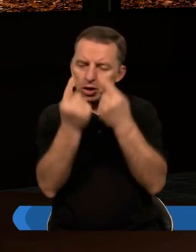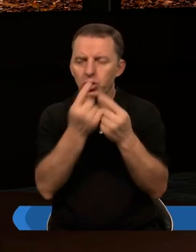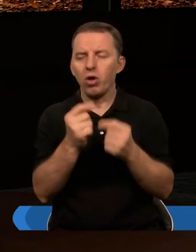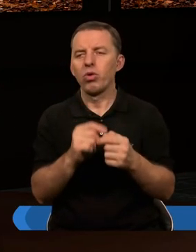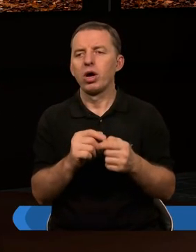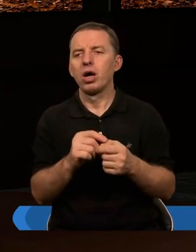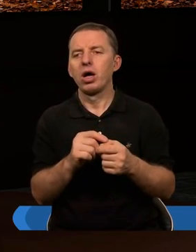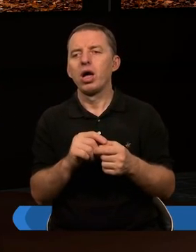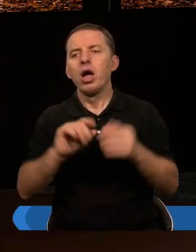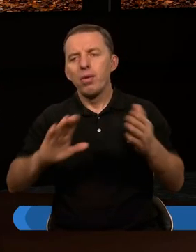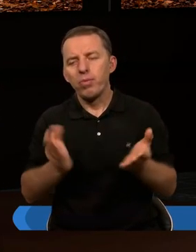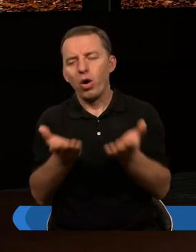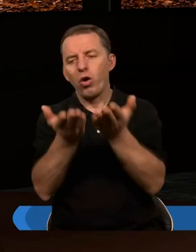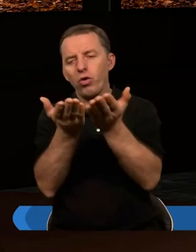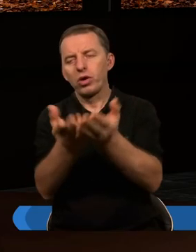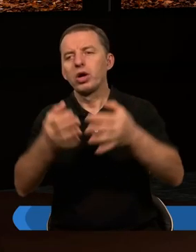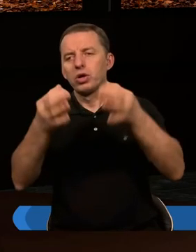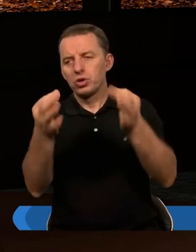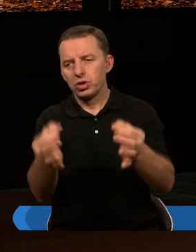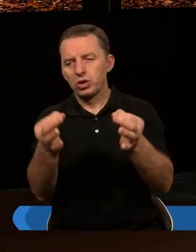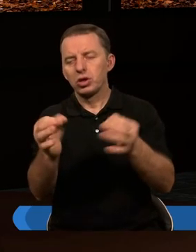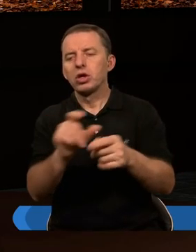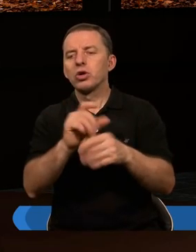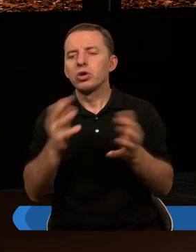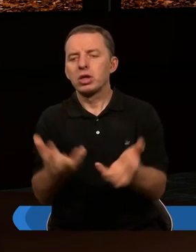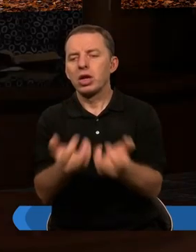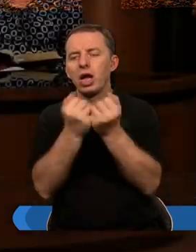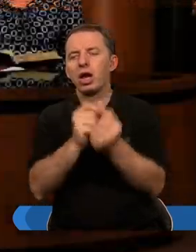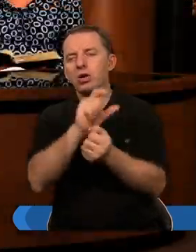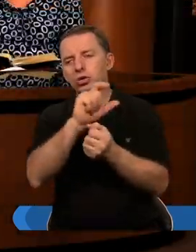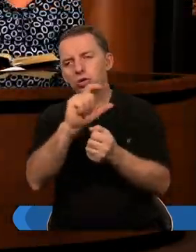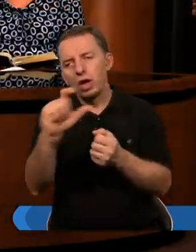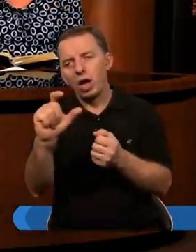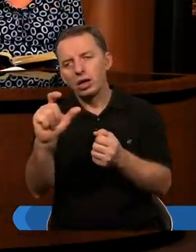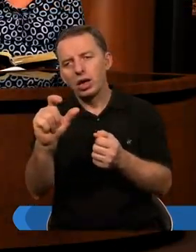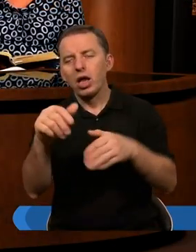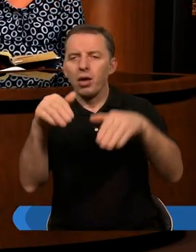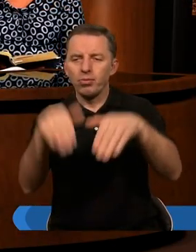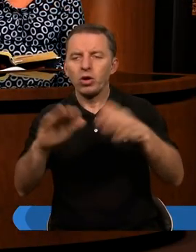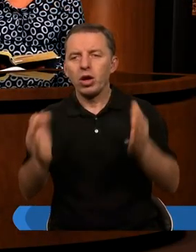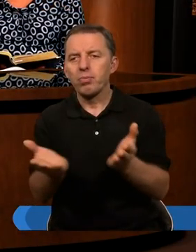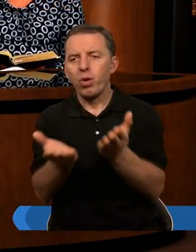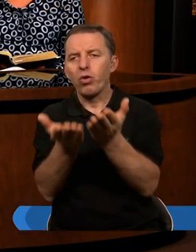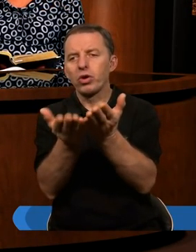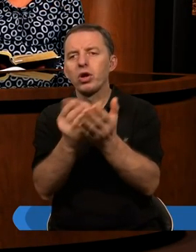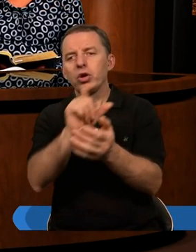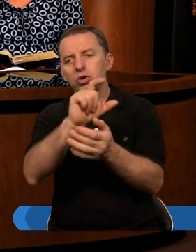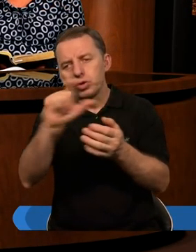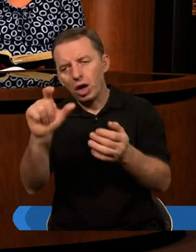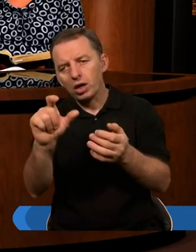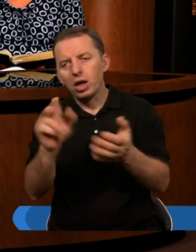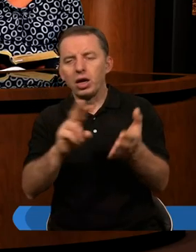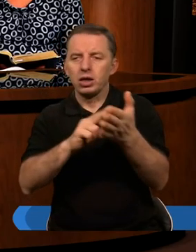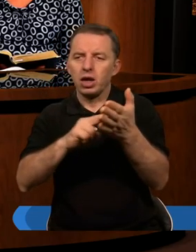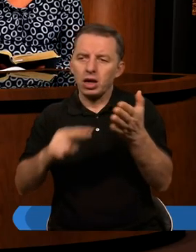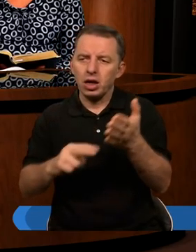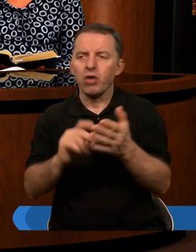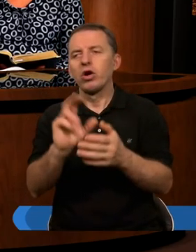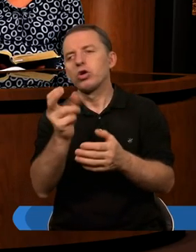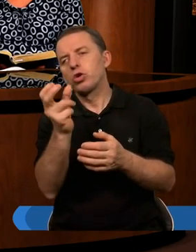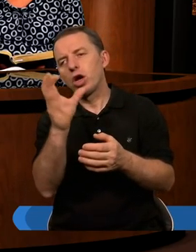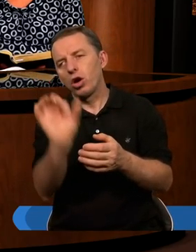poświęcić dzisiaj, znaleźć czas. Może poświęcić, znaleźć czas lub zrezygnować z